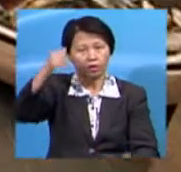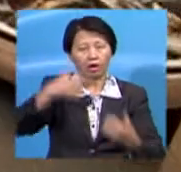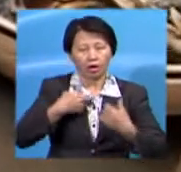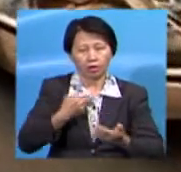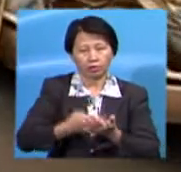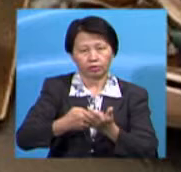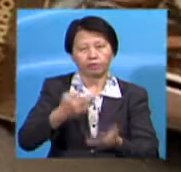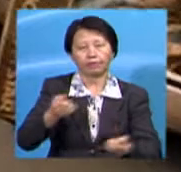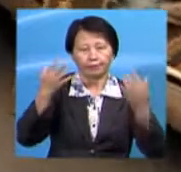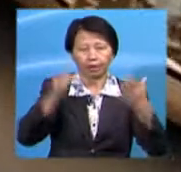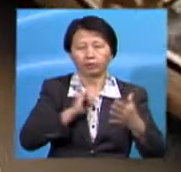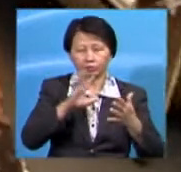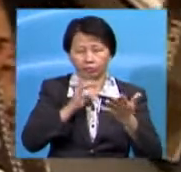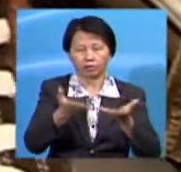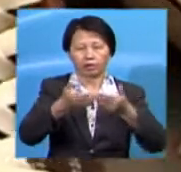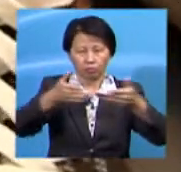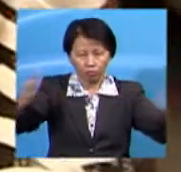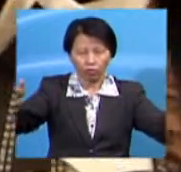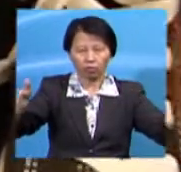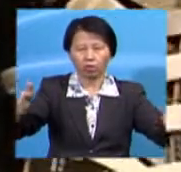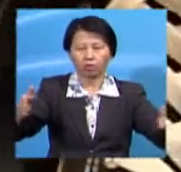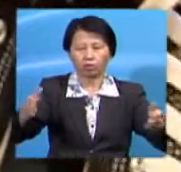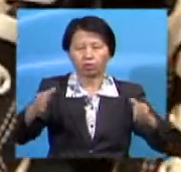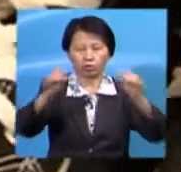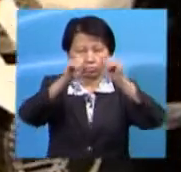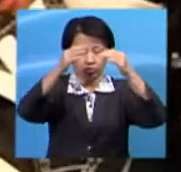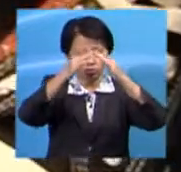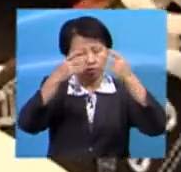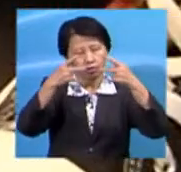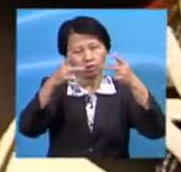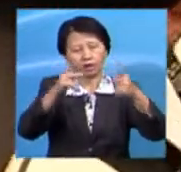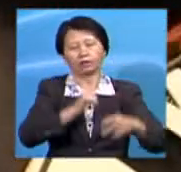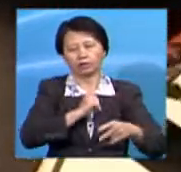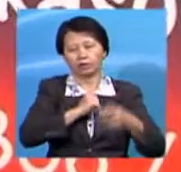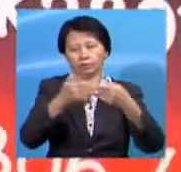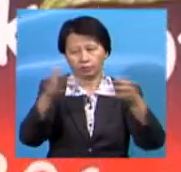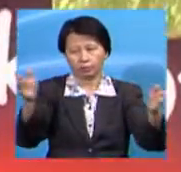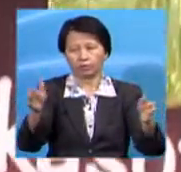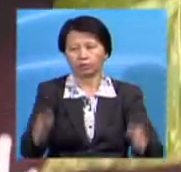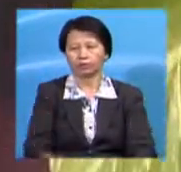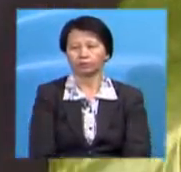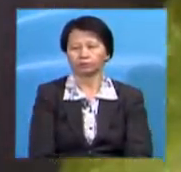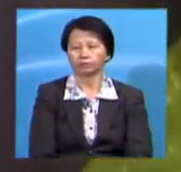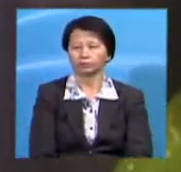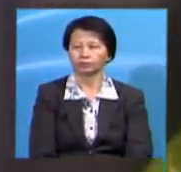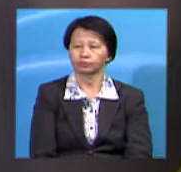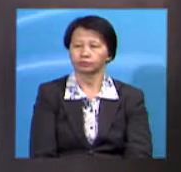lebih lagi, saya nak buka store saya sendirilah yang macam saya katakan tadi.